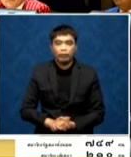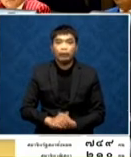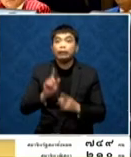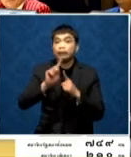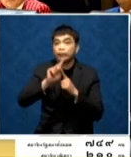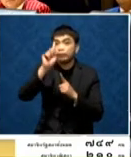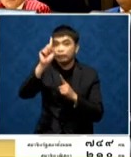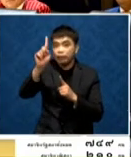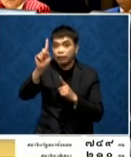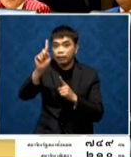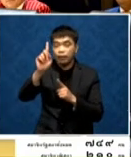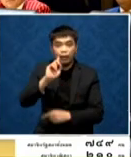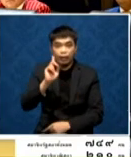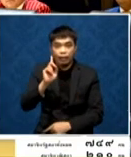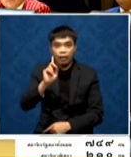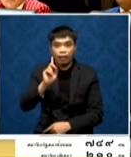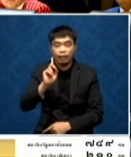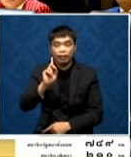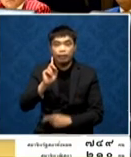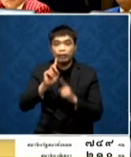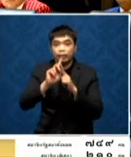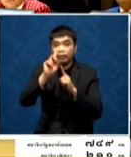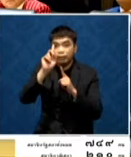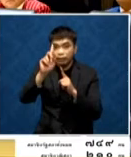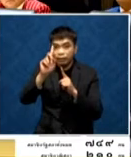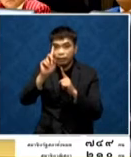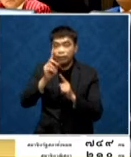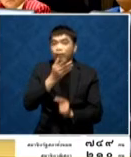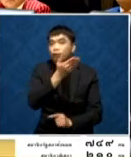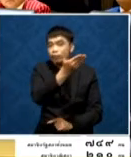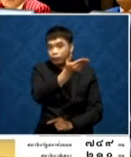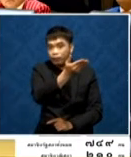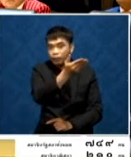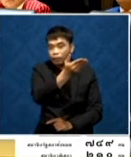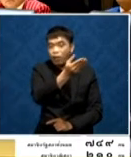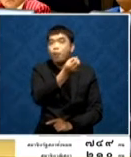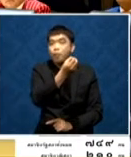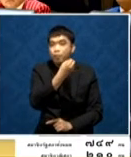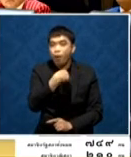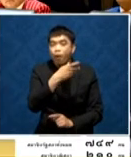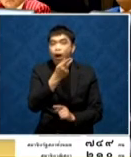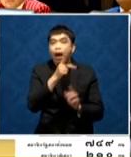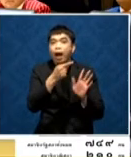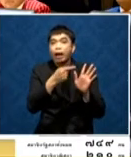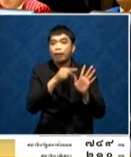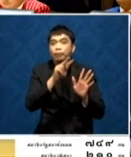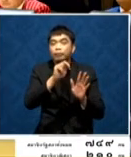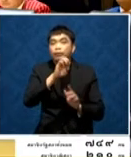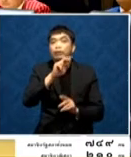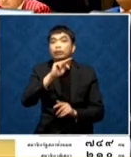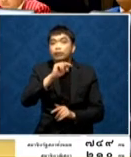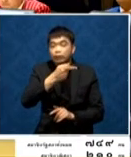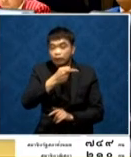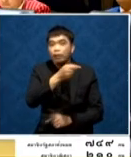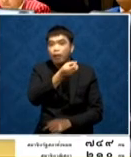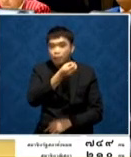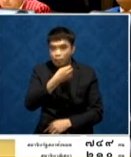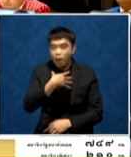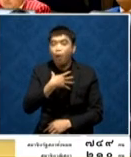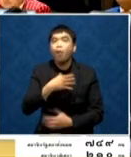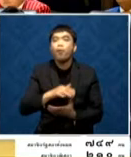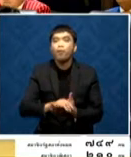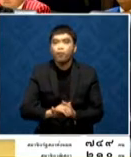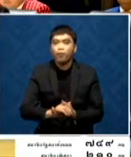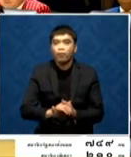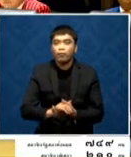รอครั้งหน้า ใช่ ในแง่นี้มันดีกับเพื่อไทยด้วย ดีกับเพื่อไทย แต่ผมคิดว่าก้าวไกลก็ถ้าไปแบบก้าวไกลก็ถูกตอนเหมือนกันคือหมายถึงว่าผมหมายความว่าถ้า